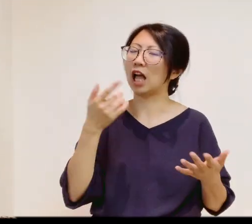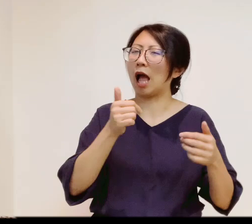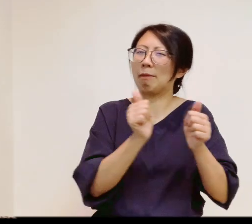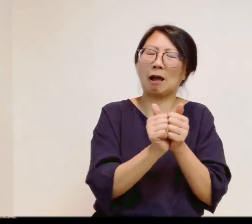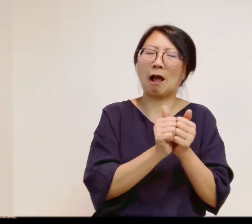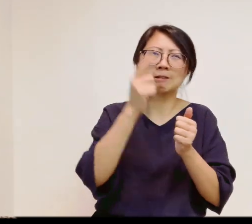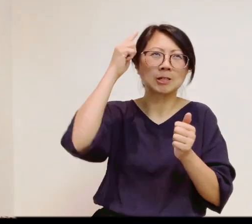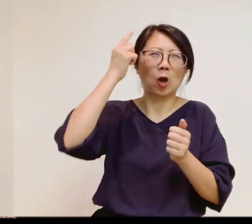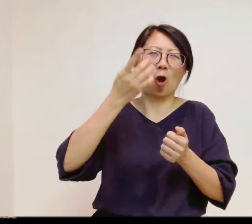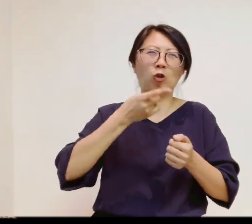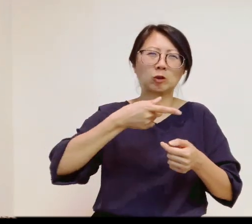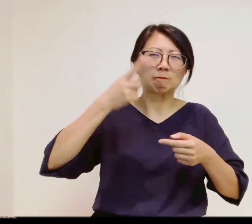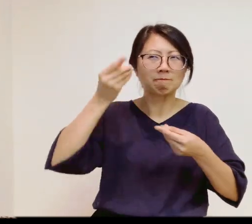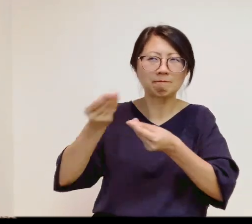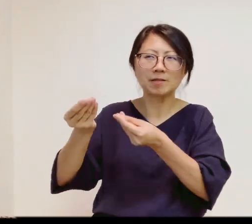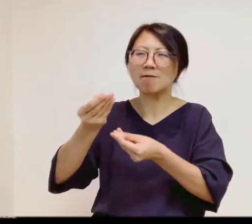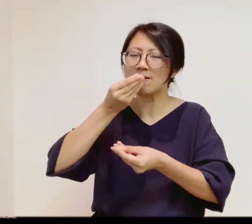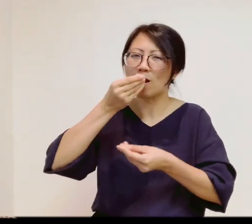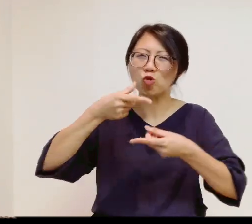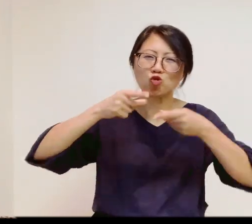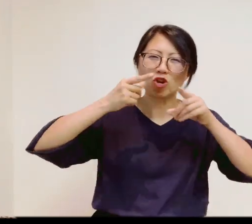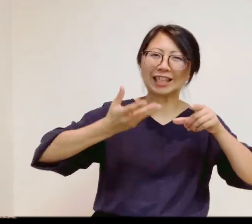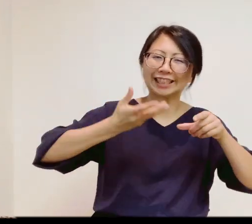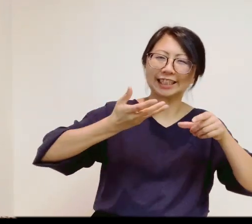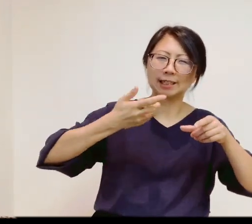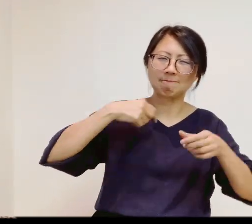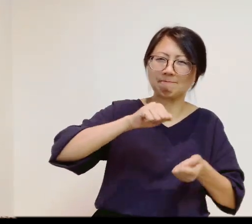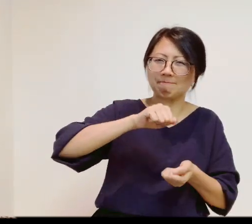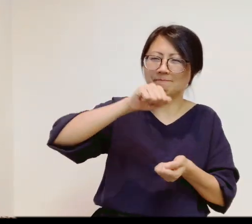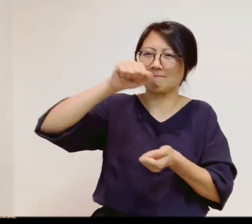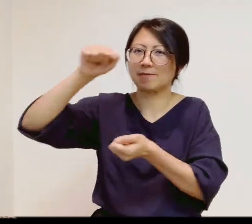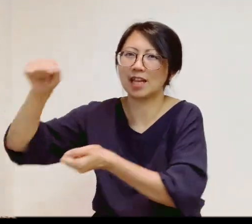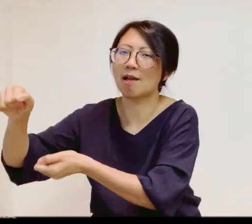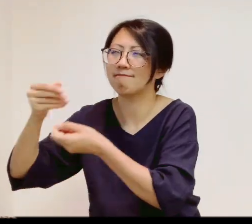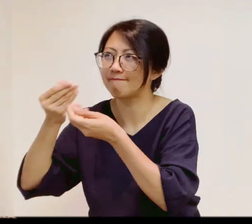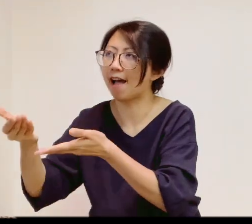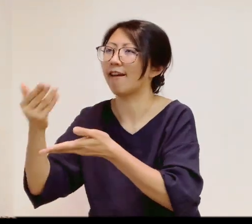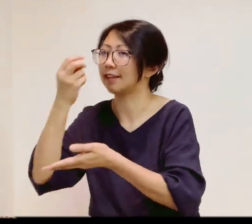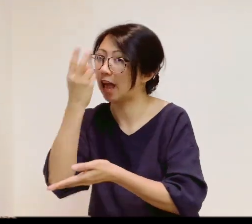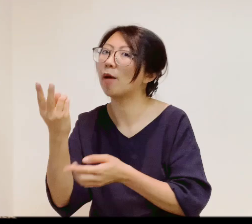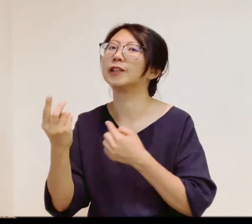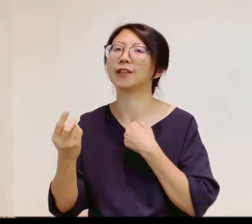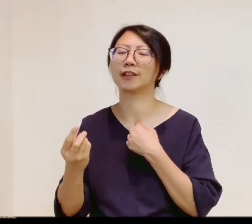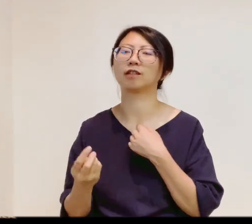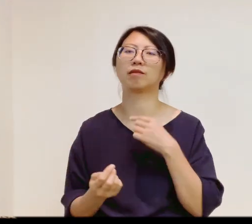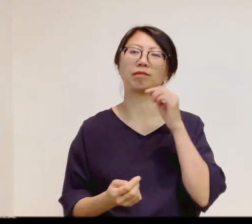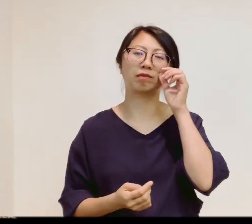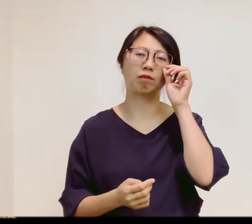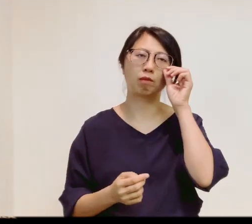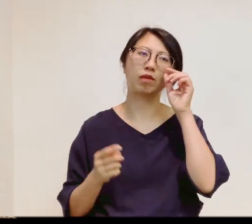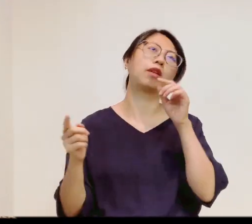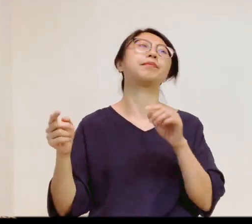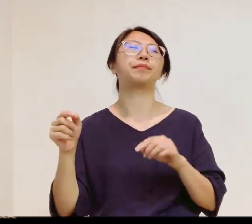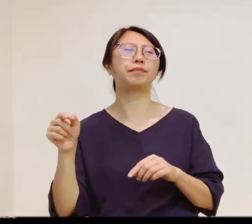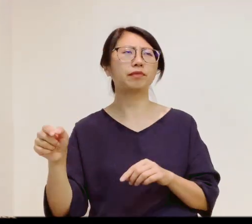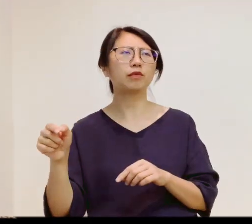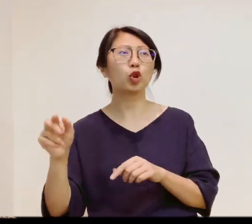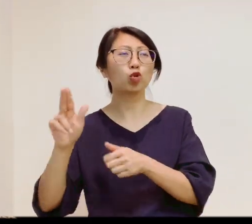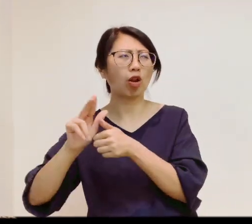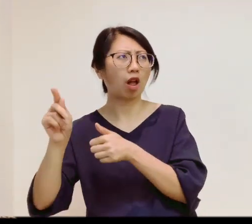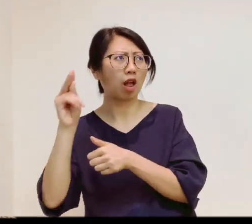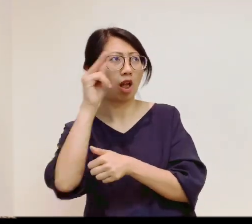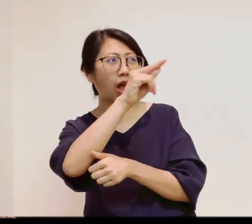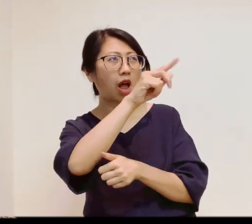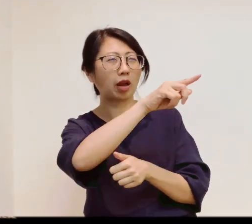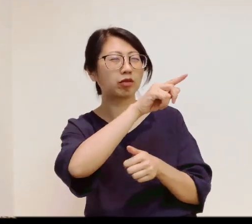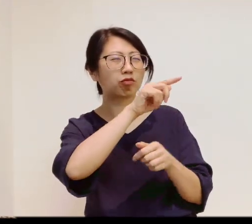就係冒住生命嘅危險咧，帶住碗好熱嘅湯咧，係都要走去醫院嗰度咧，即係集中營裏邊嘅醫院啊，就去探佢。咁當